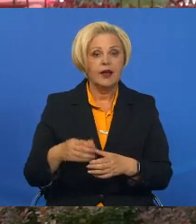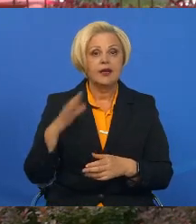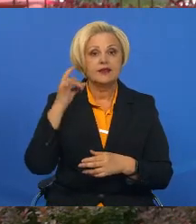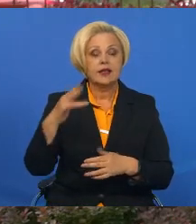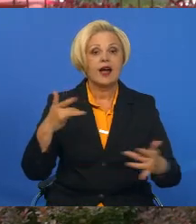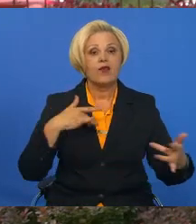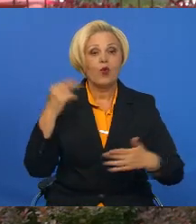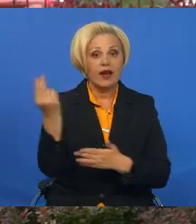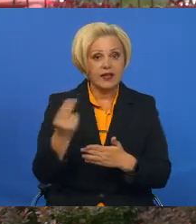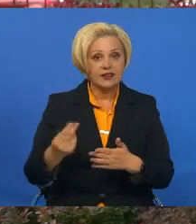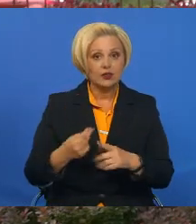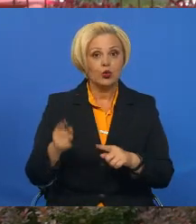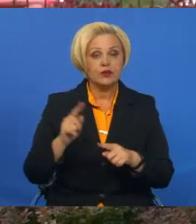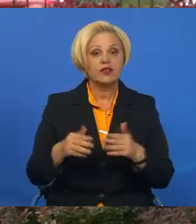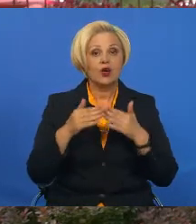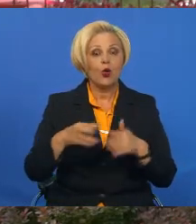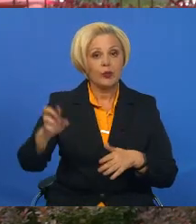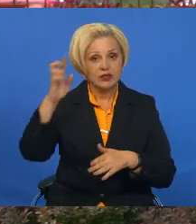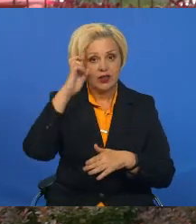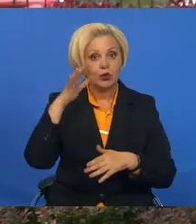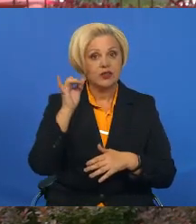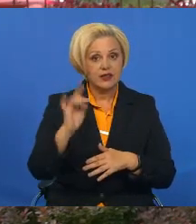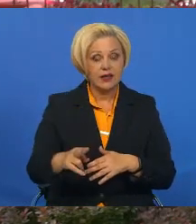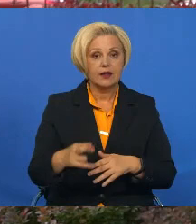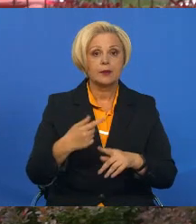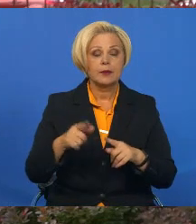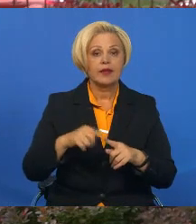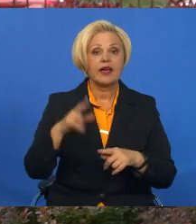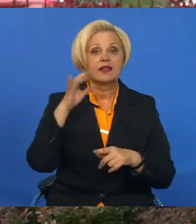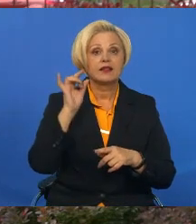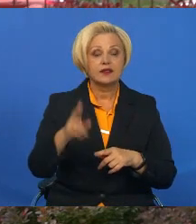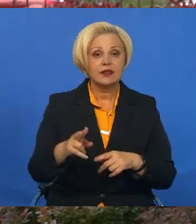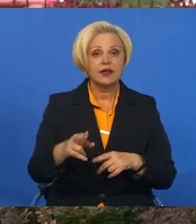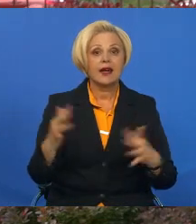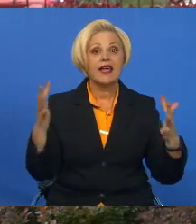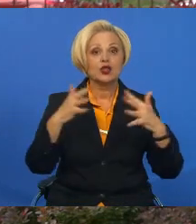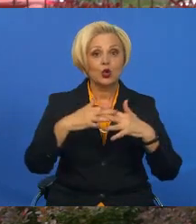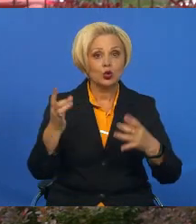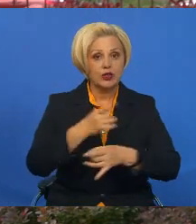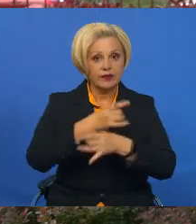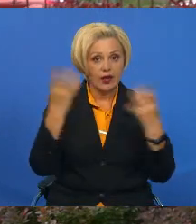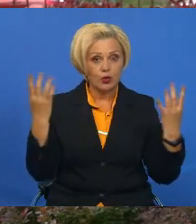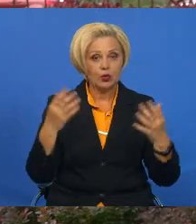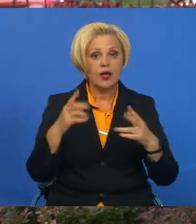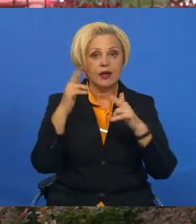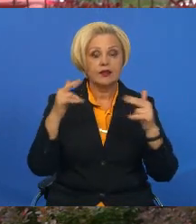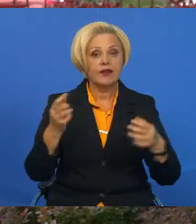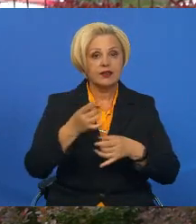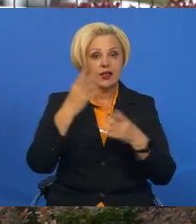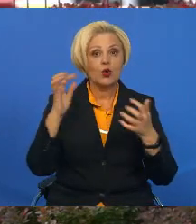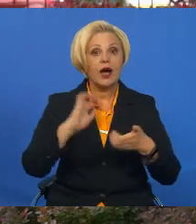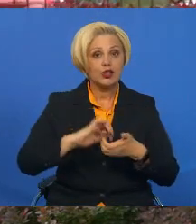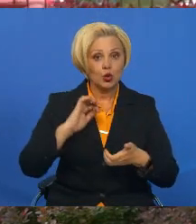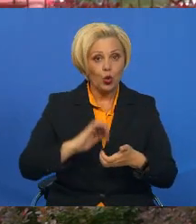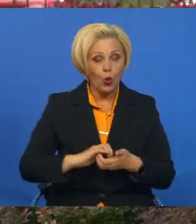циркового искусства. Это и наш Гомельский государственный цирк, это и цирк инклюзивной культуры, дворца культуры